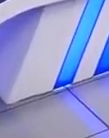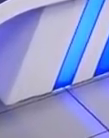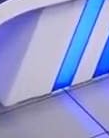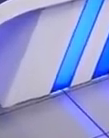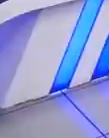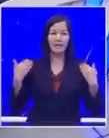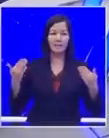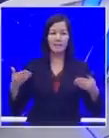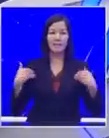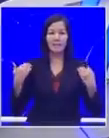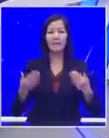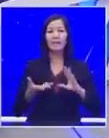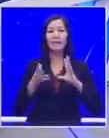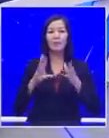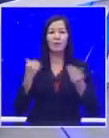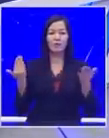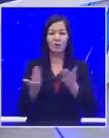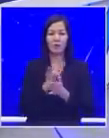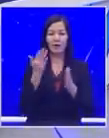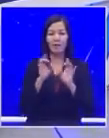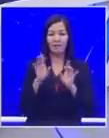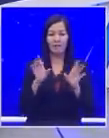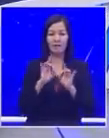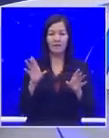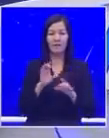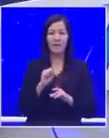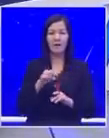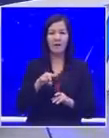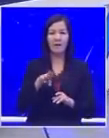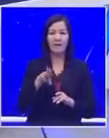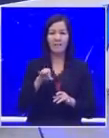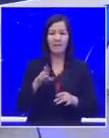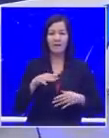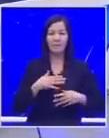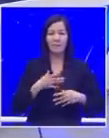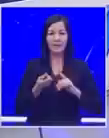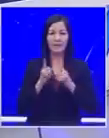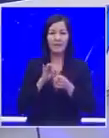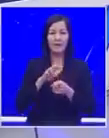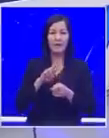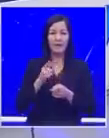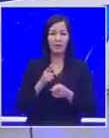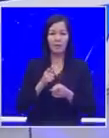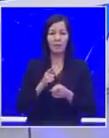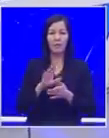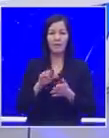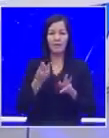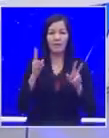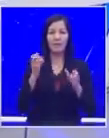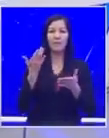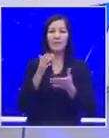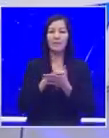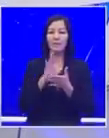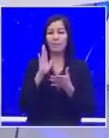Ассаламу алейкум, қадірменді көрермен, тікелей эфирде қорытынды жаңалықтар студия тізгінінде Алмат Хамид Сурд, аудармашы Айгүл